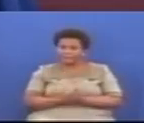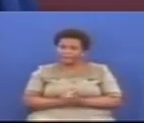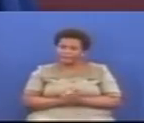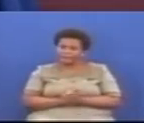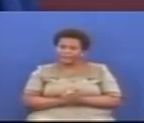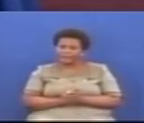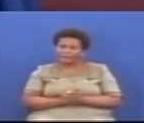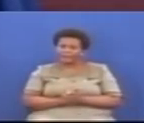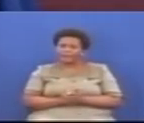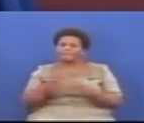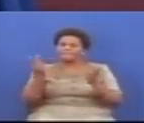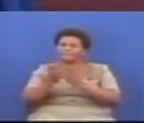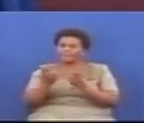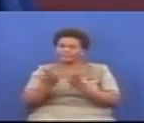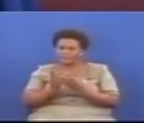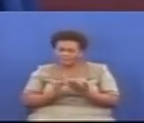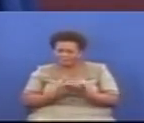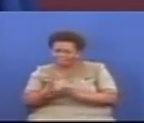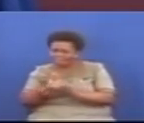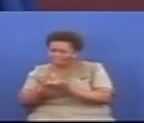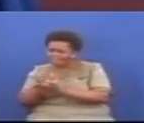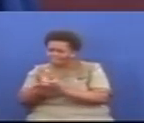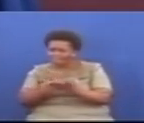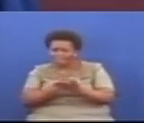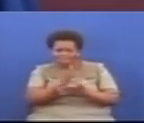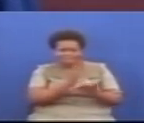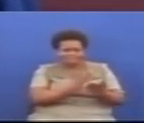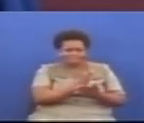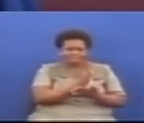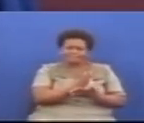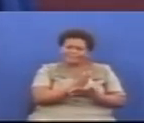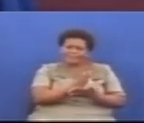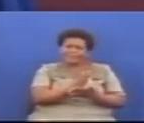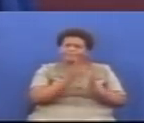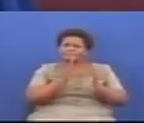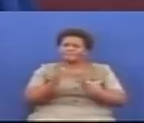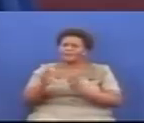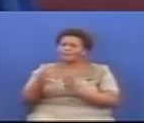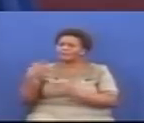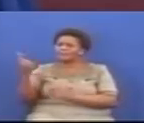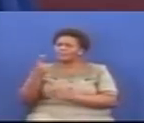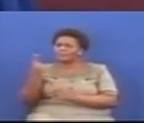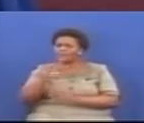lakini pia atupitishe kwenye mpango wa taifa kwa mwaka wa fedha